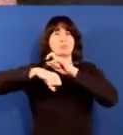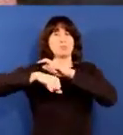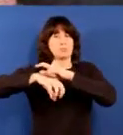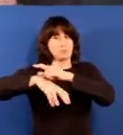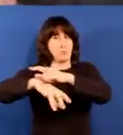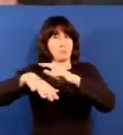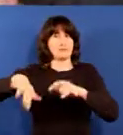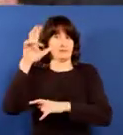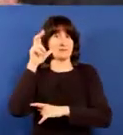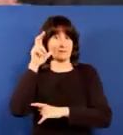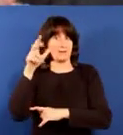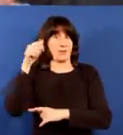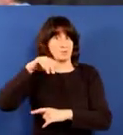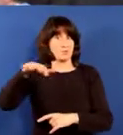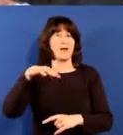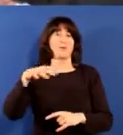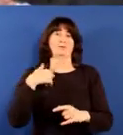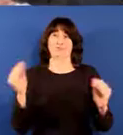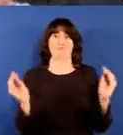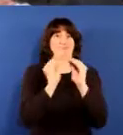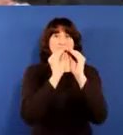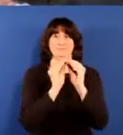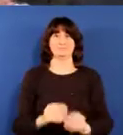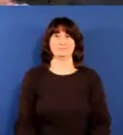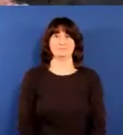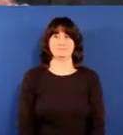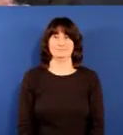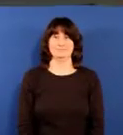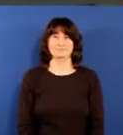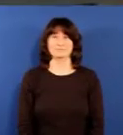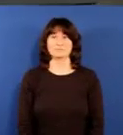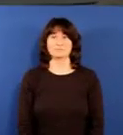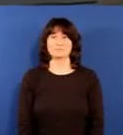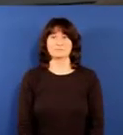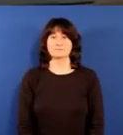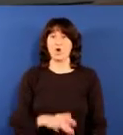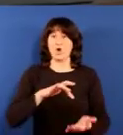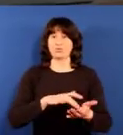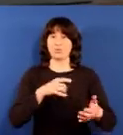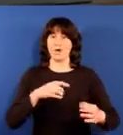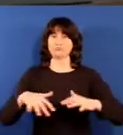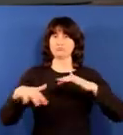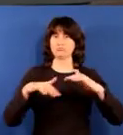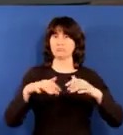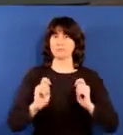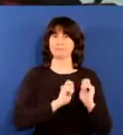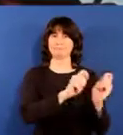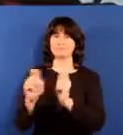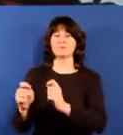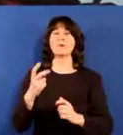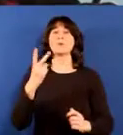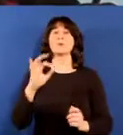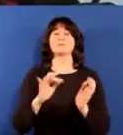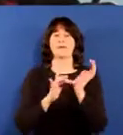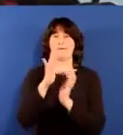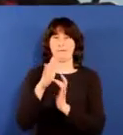ohorezko sariaz gain, beste 2 sari emango dira. Lauazeta poesia saria eta Lauazeta ikusentzunezkoen saria. Horrez